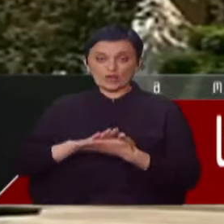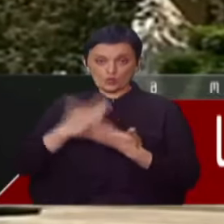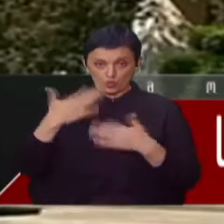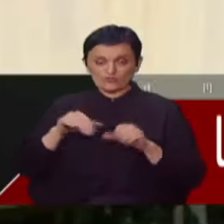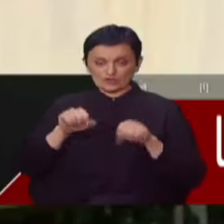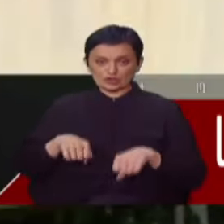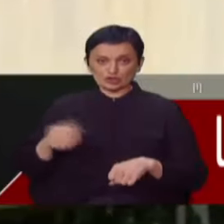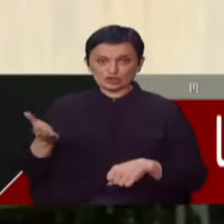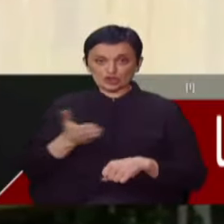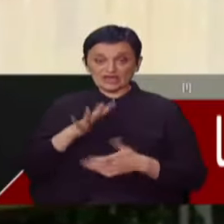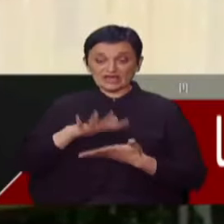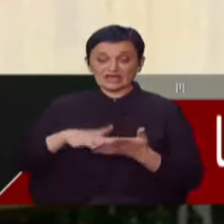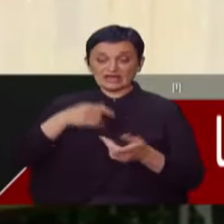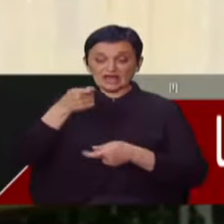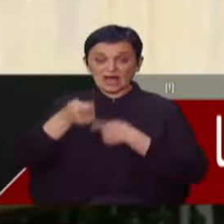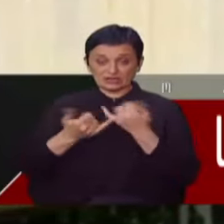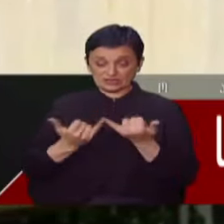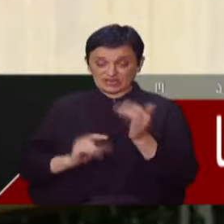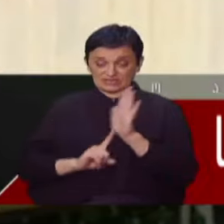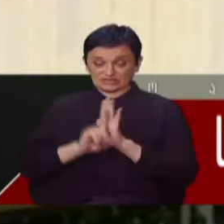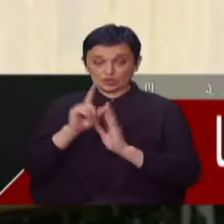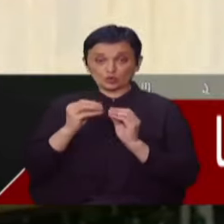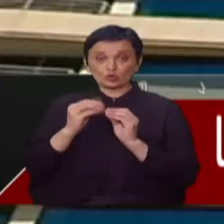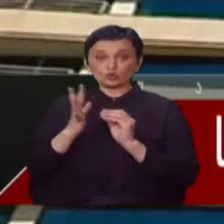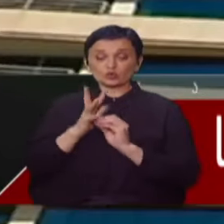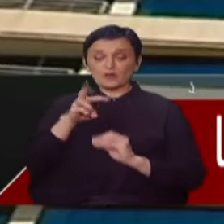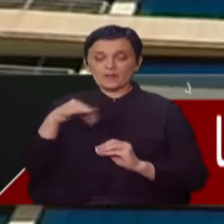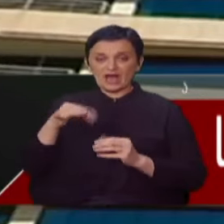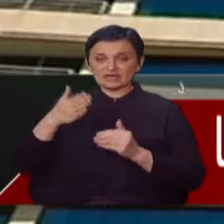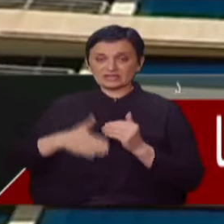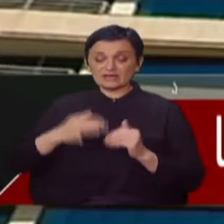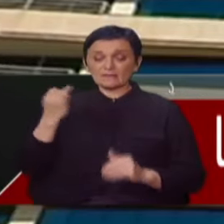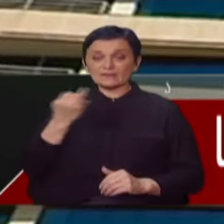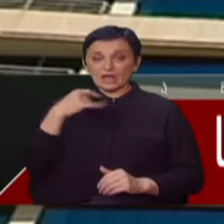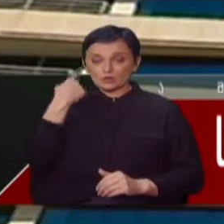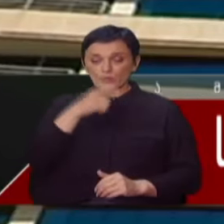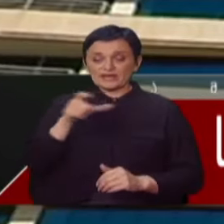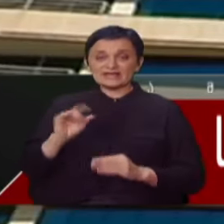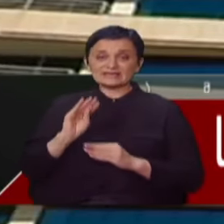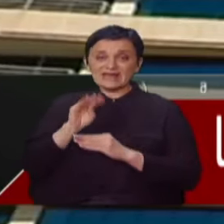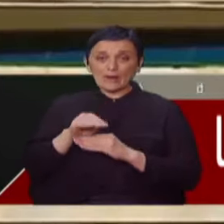უკვე შეუძლიათ. განაცხადების მიღება დღეს დაიწყო და 15 მაისს დასრულდება. დაინტერესებულ პირებს